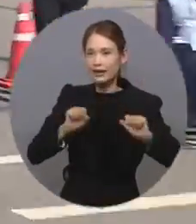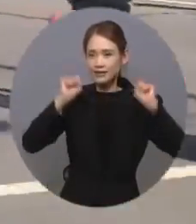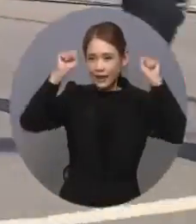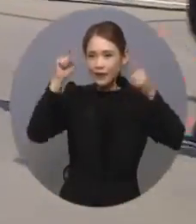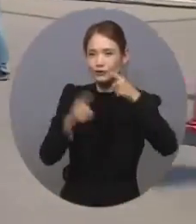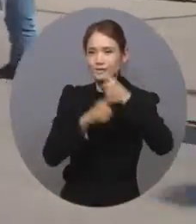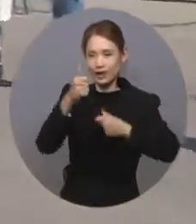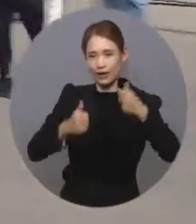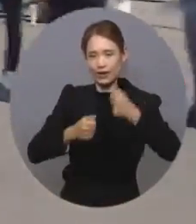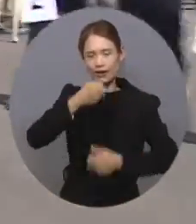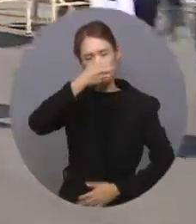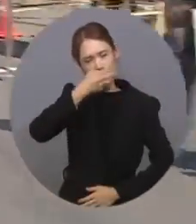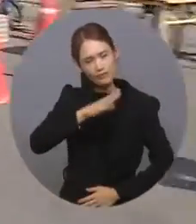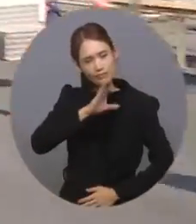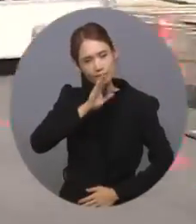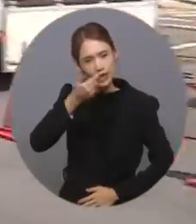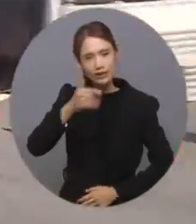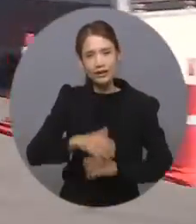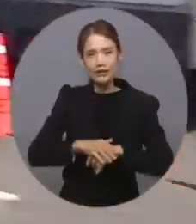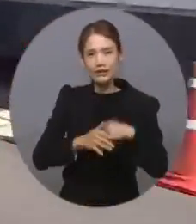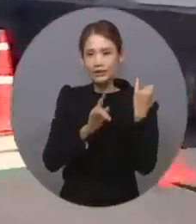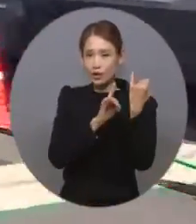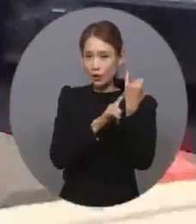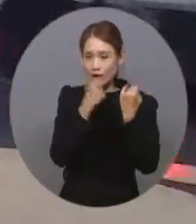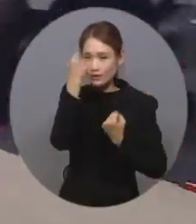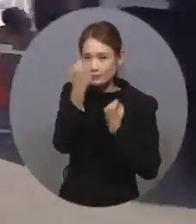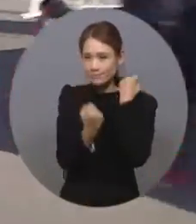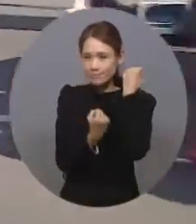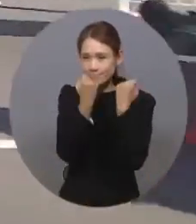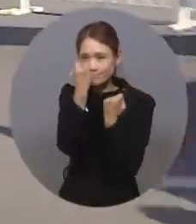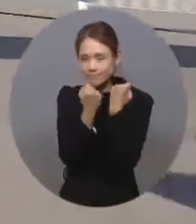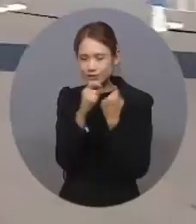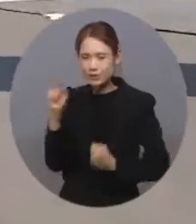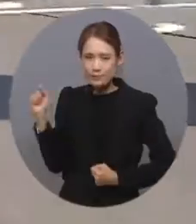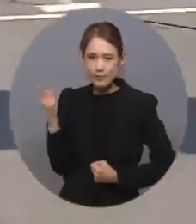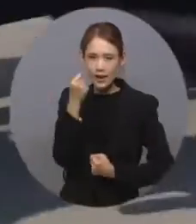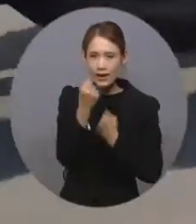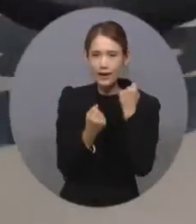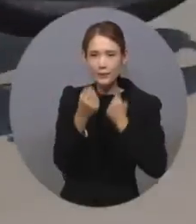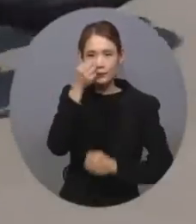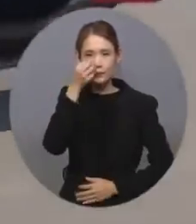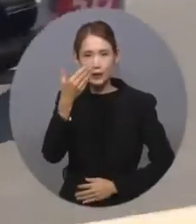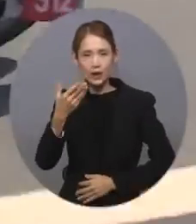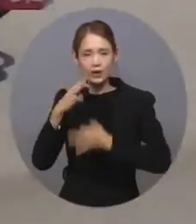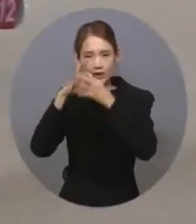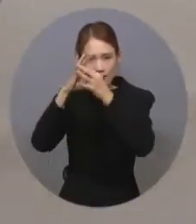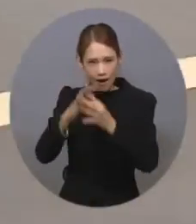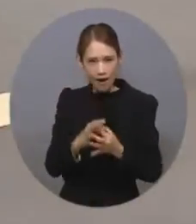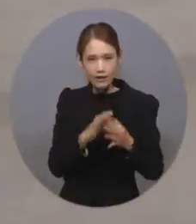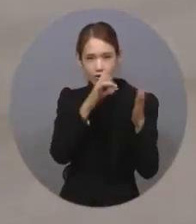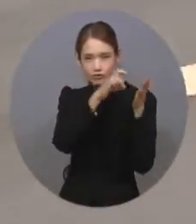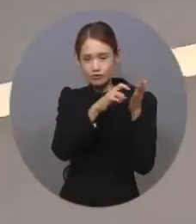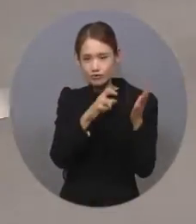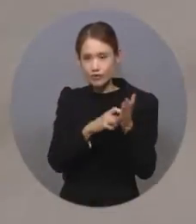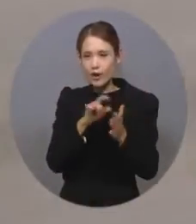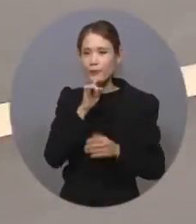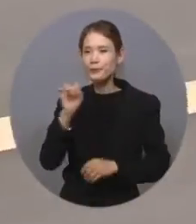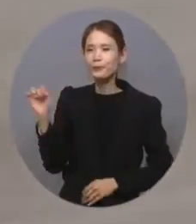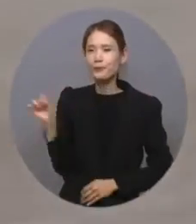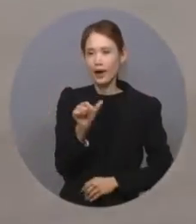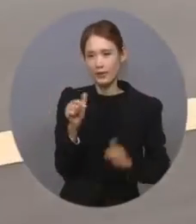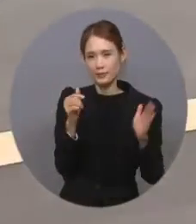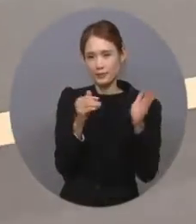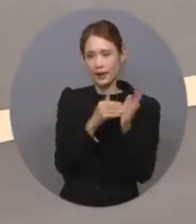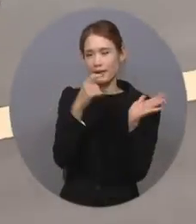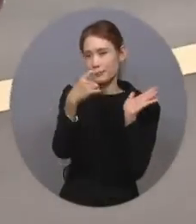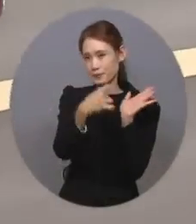힘든 순간도 있었으나 이도현 선수의 사이클은 계속해서 빠른 속도를 선보이며 기록을 줄여갔습니다. 그